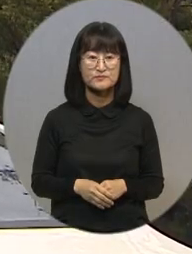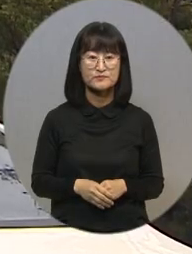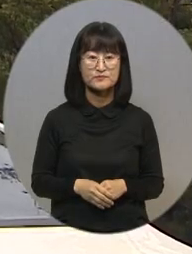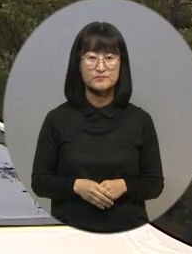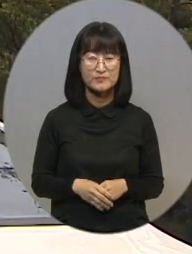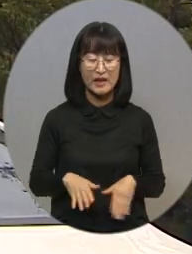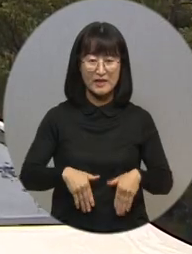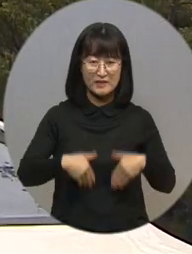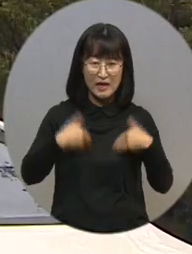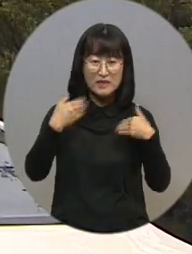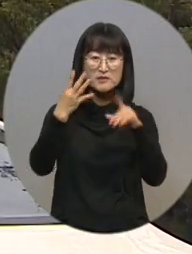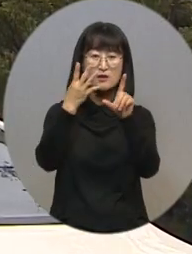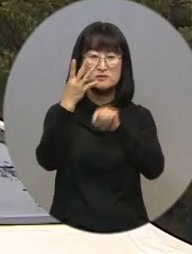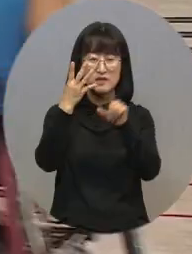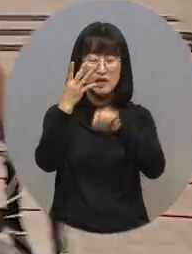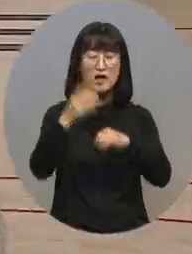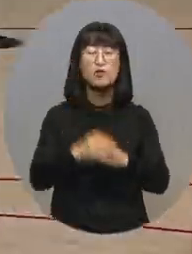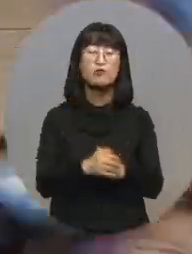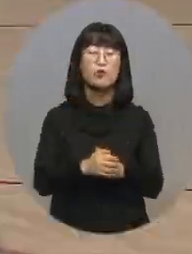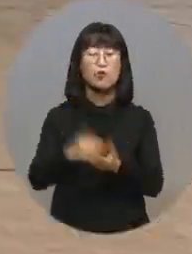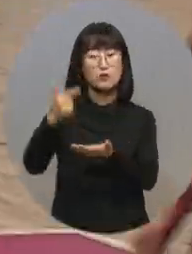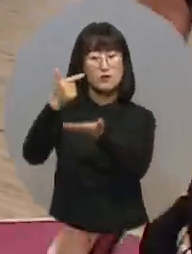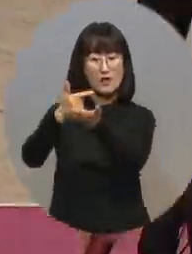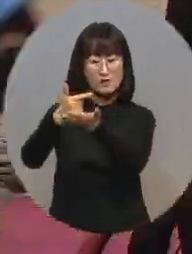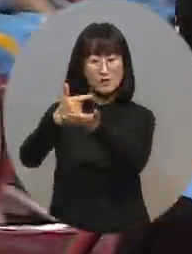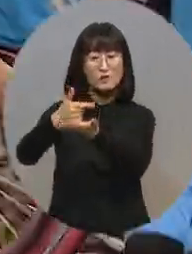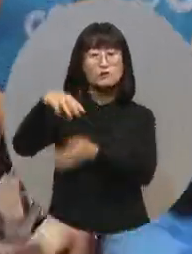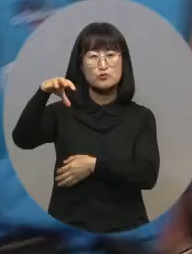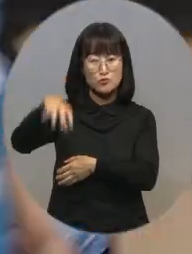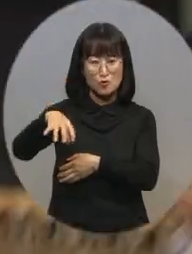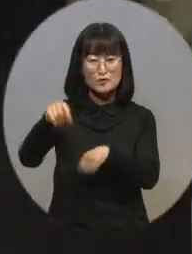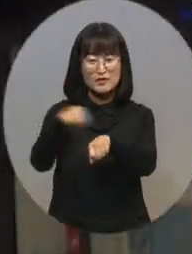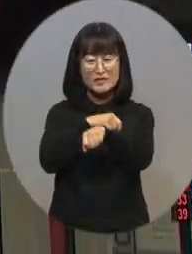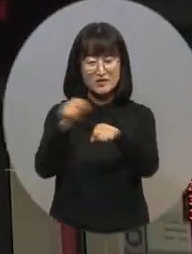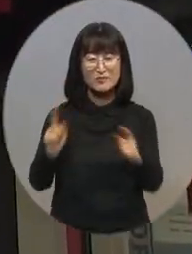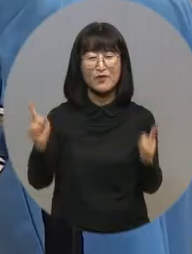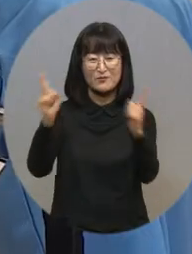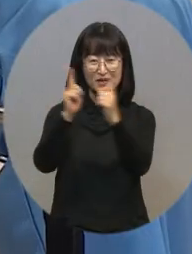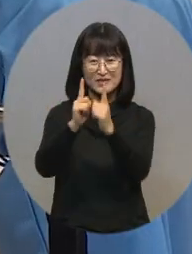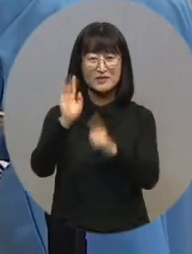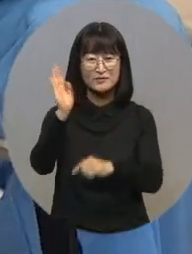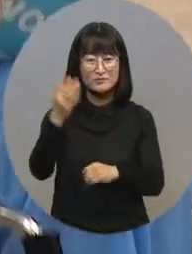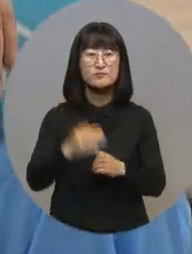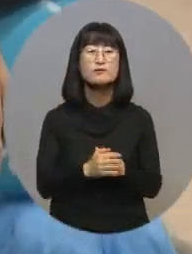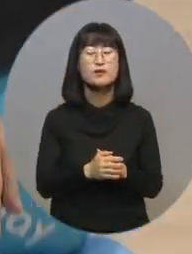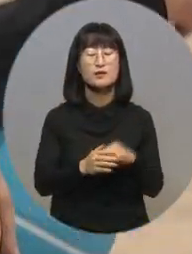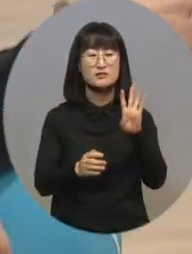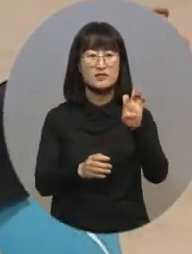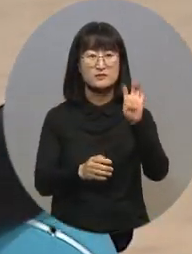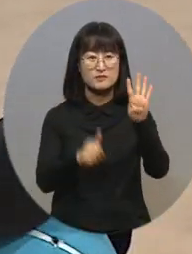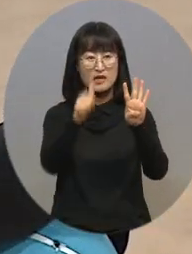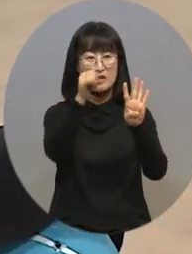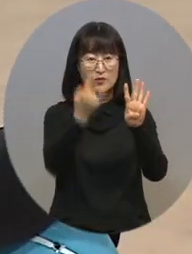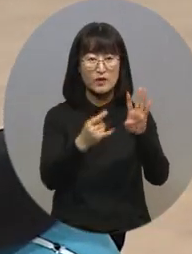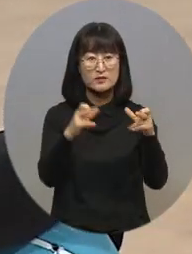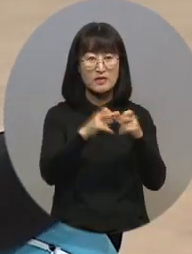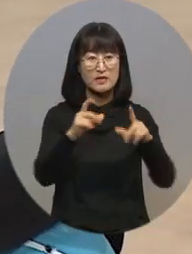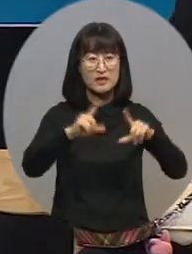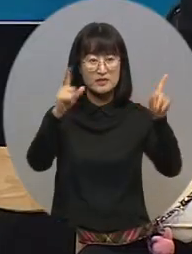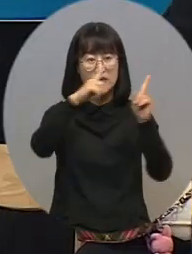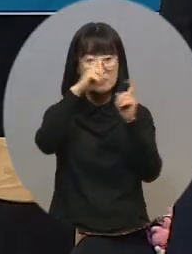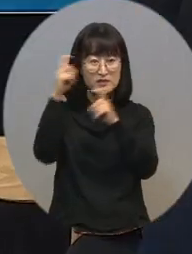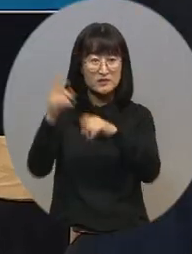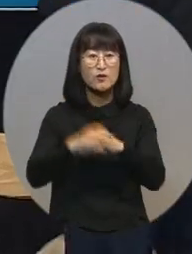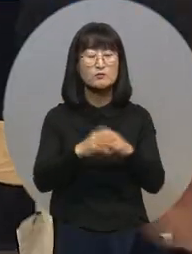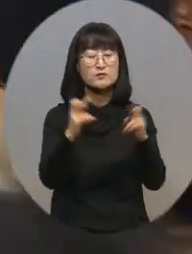따사로운 4월 경기도 남양주에서 특별한 만남이 이루어졌습니다 제 44회 장애인의 날을